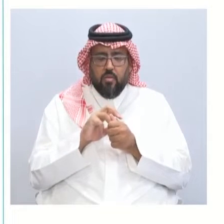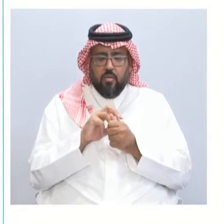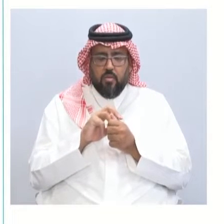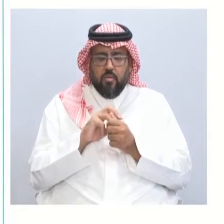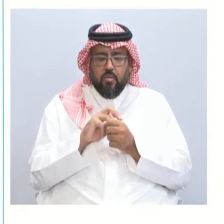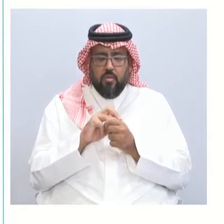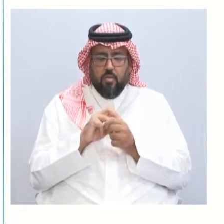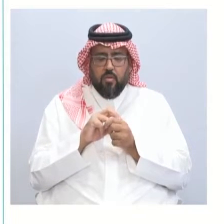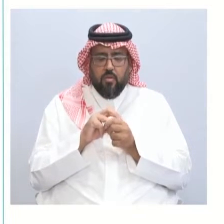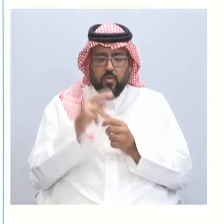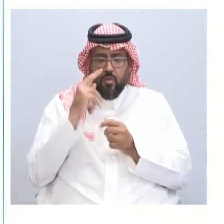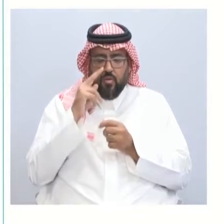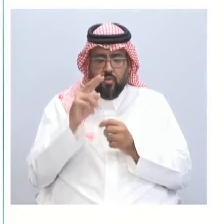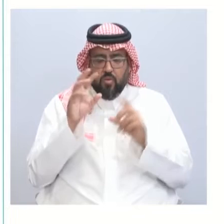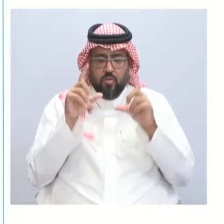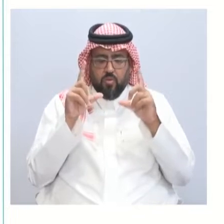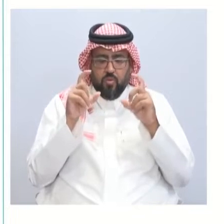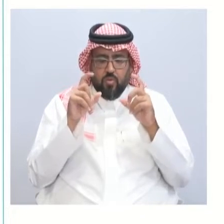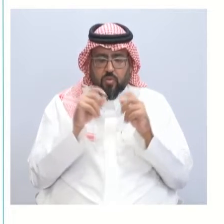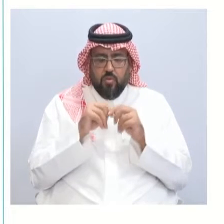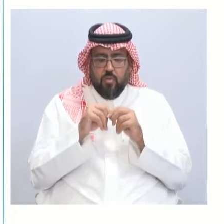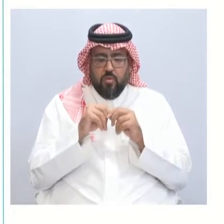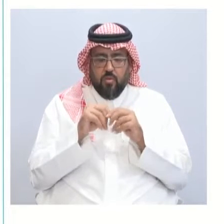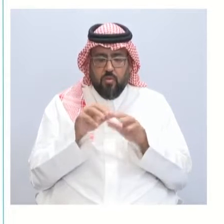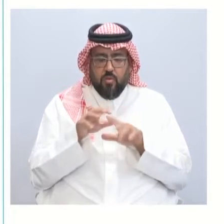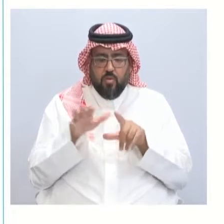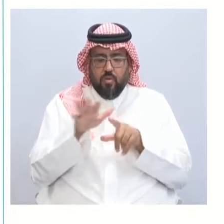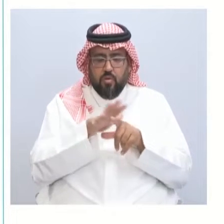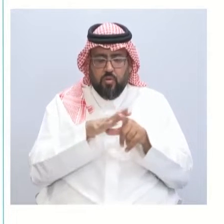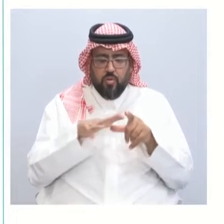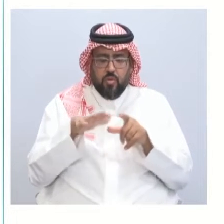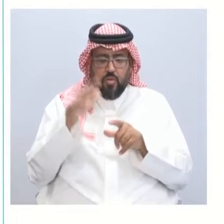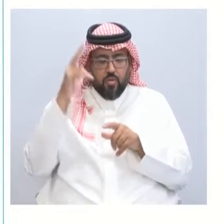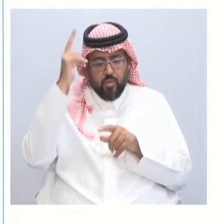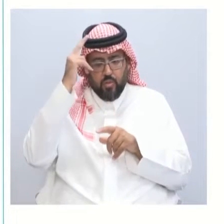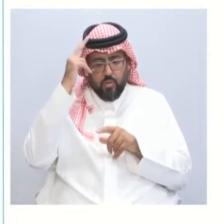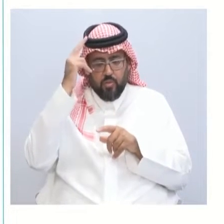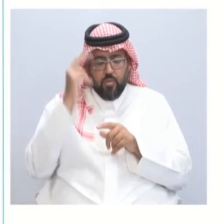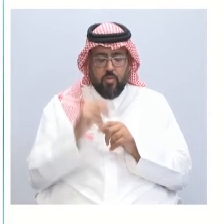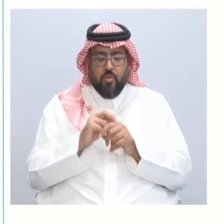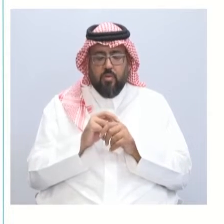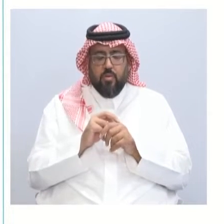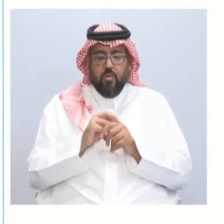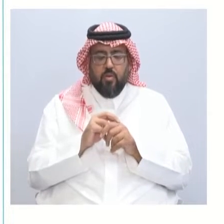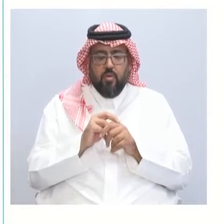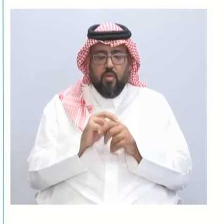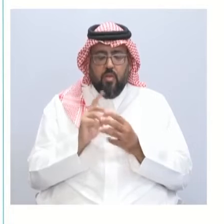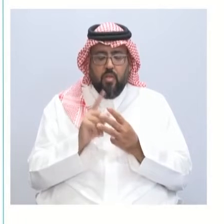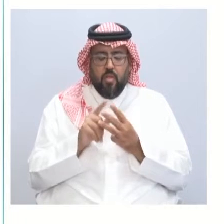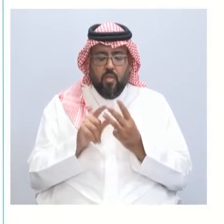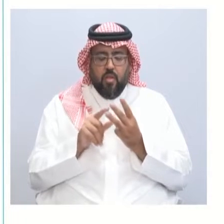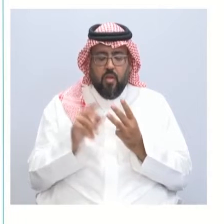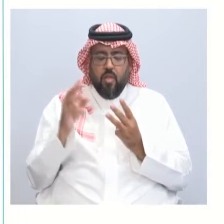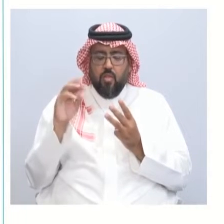متحوله لدينا هنا صوره للمملكه العربيه السعوديه زي ما هو واضح موجود ثلاثه